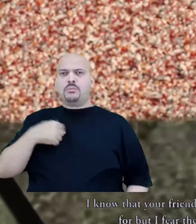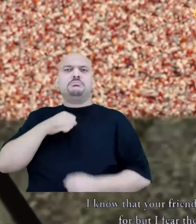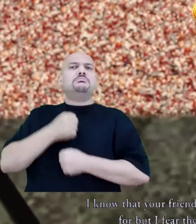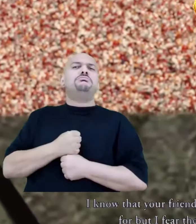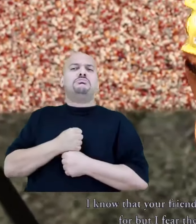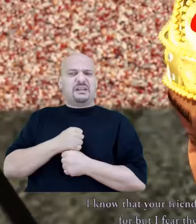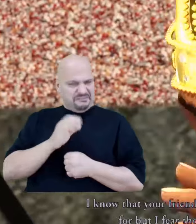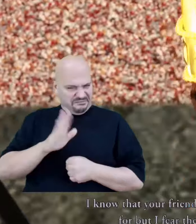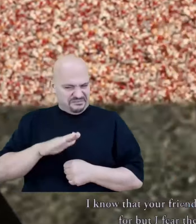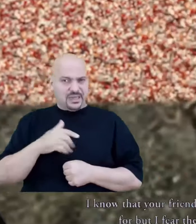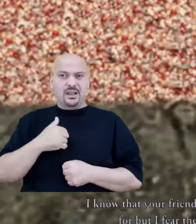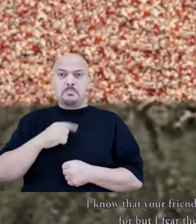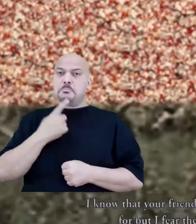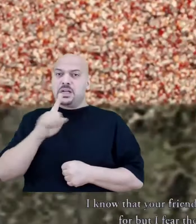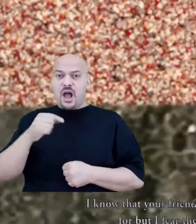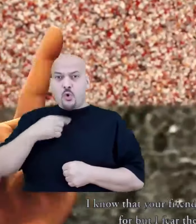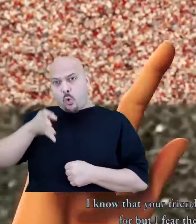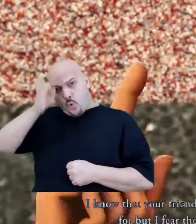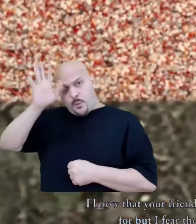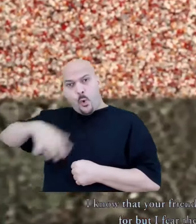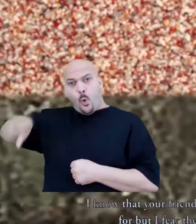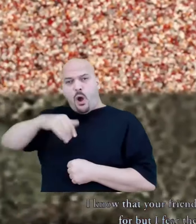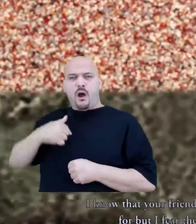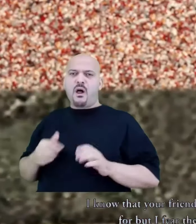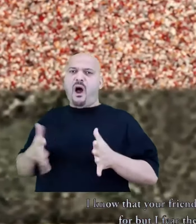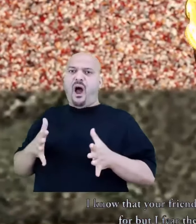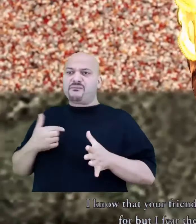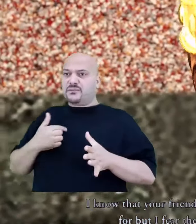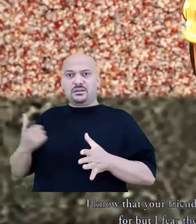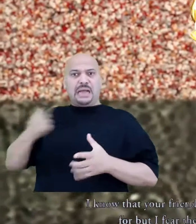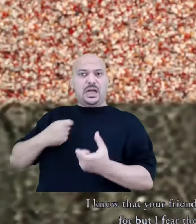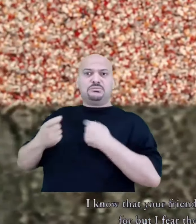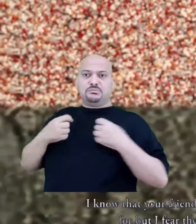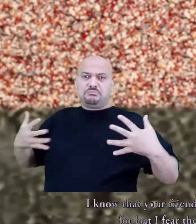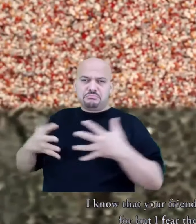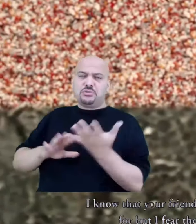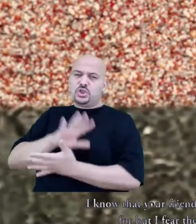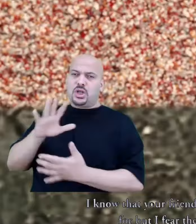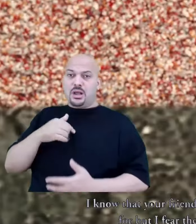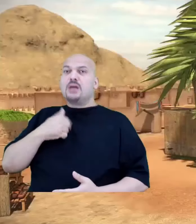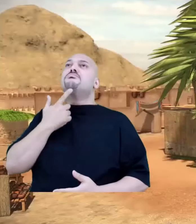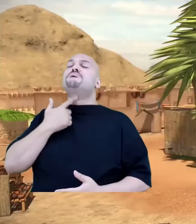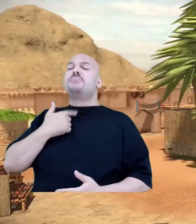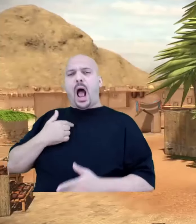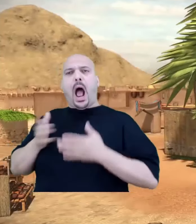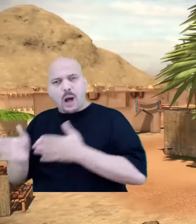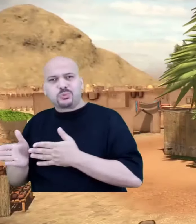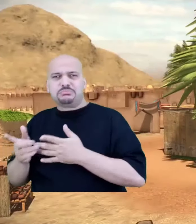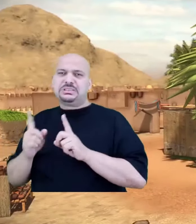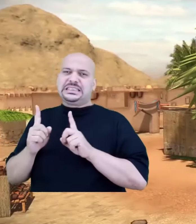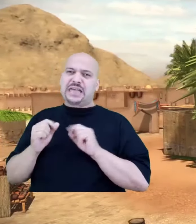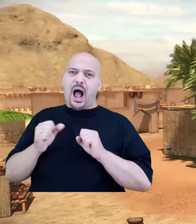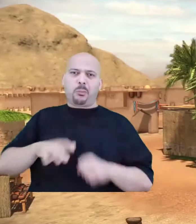كنا ننتظره، لكني أخاف الروم على نفسي، ولولا ذلك لاتبعته.